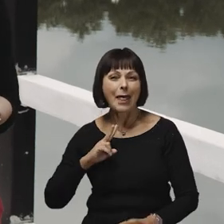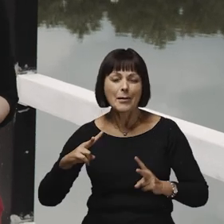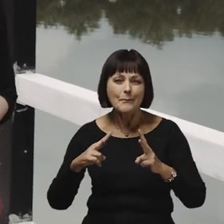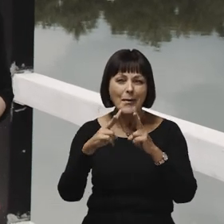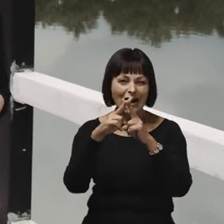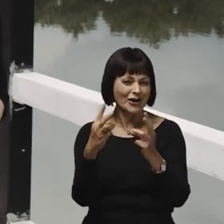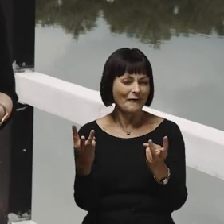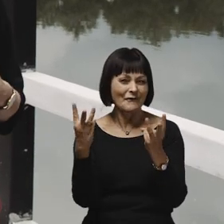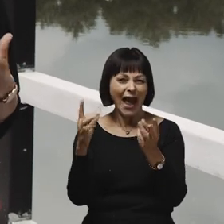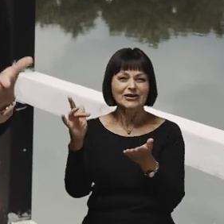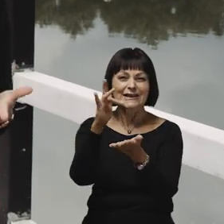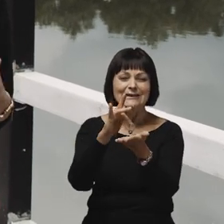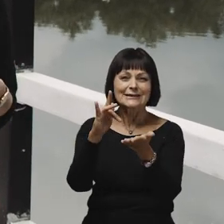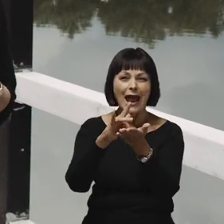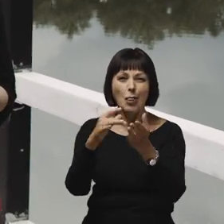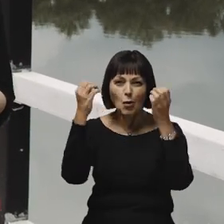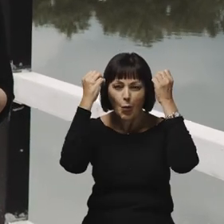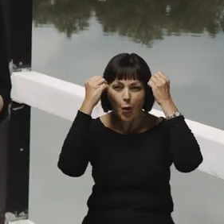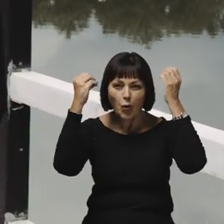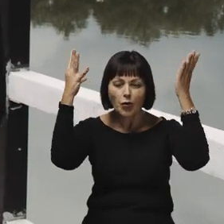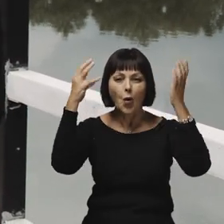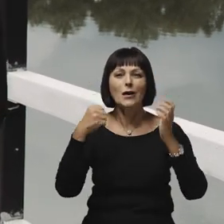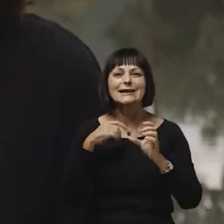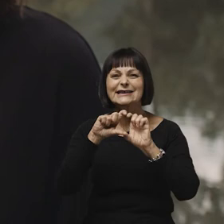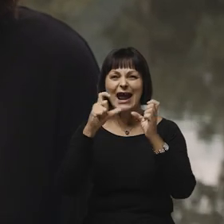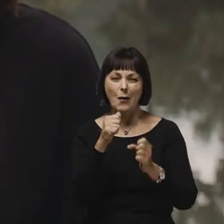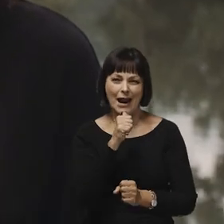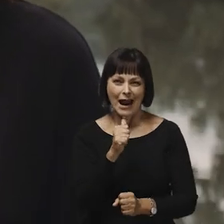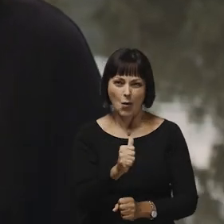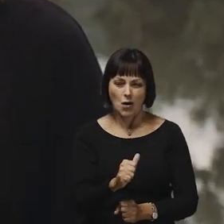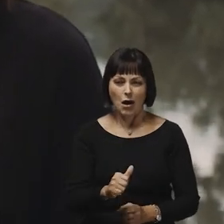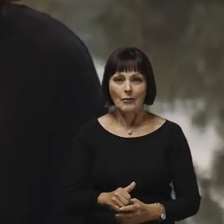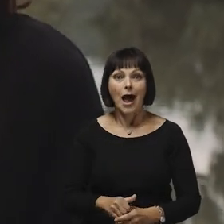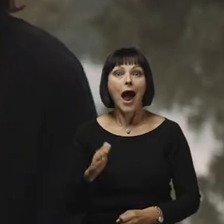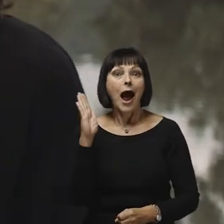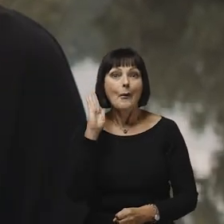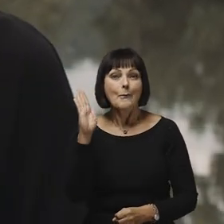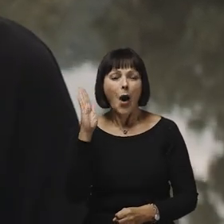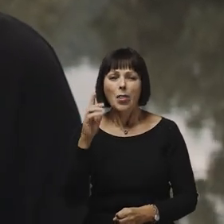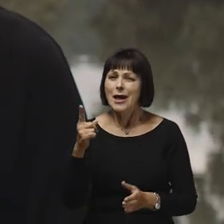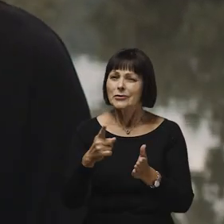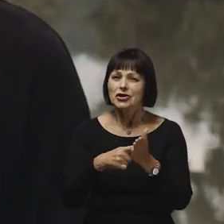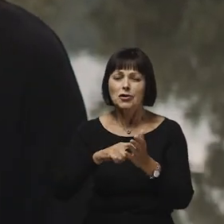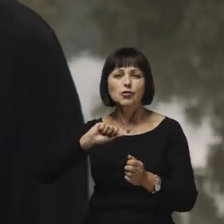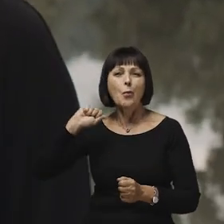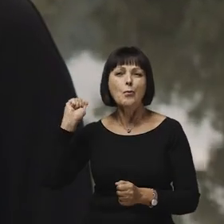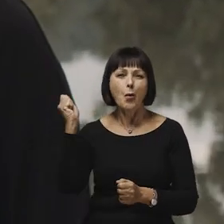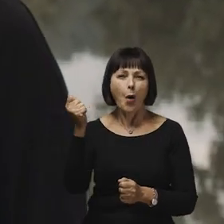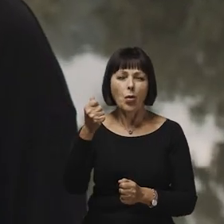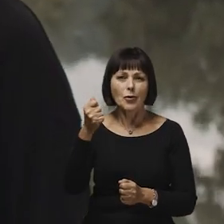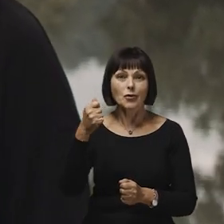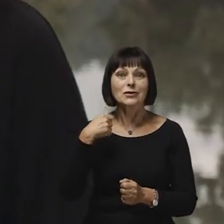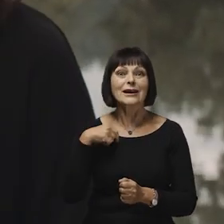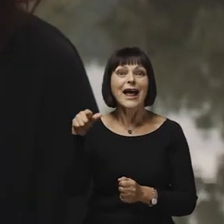w najważniejszych centrach kulturalnych, intelektualnych ówczesnej Europy. Później bardzo często podróżował.